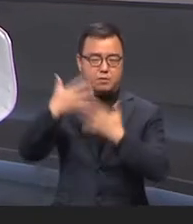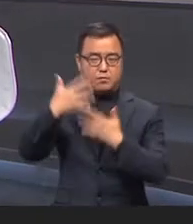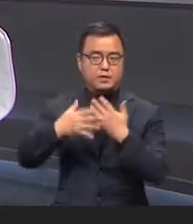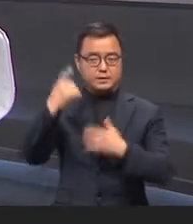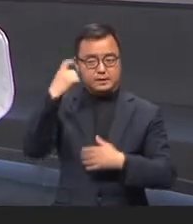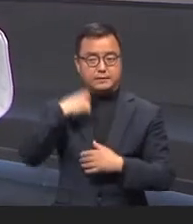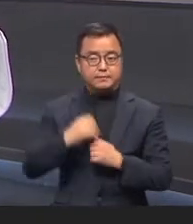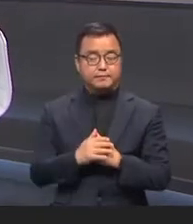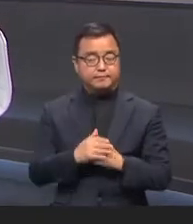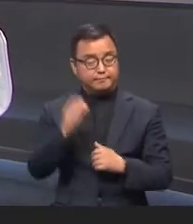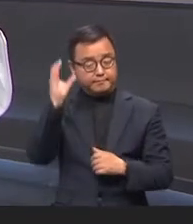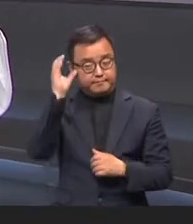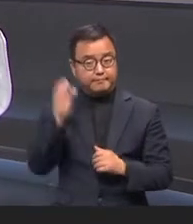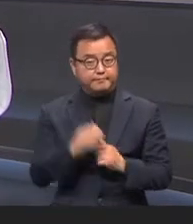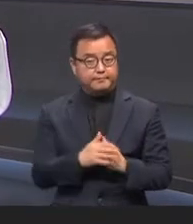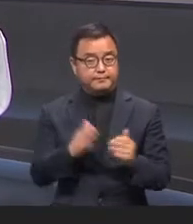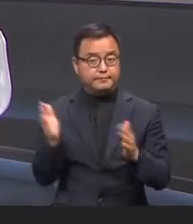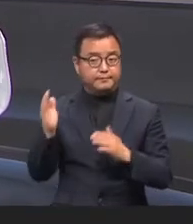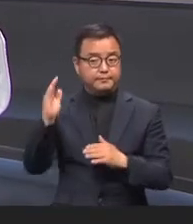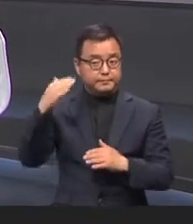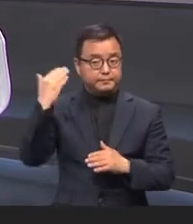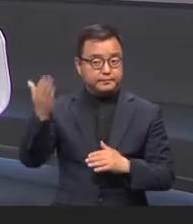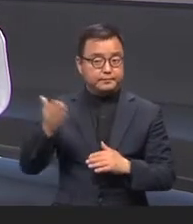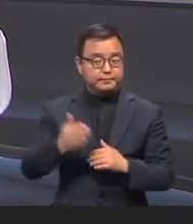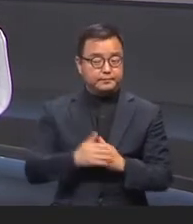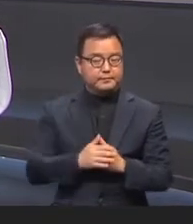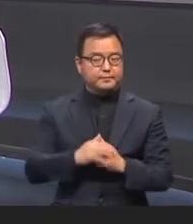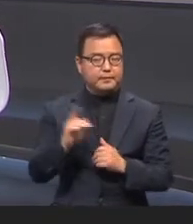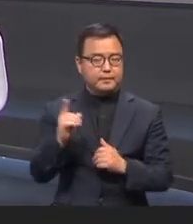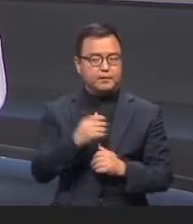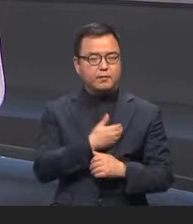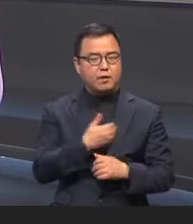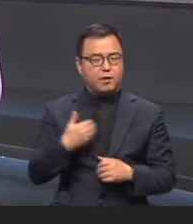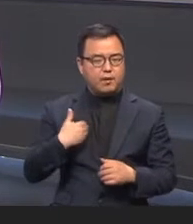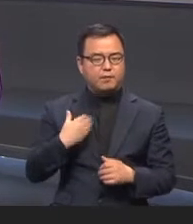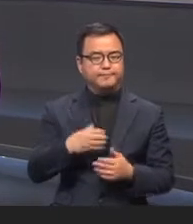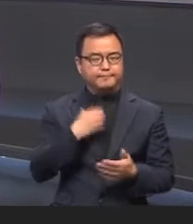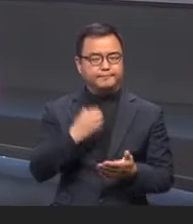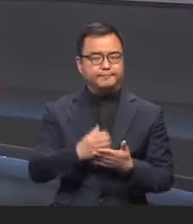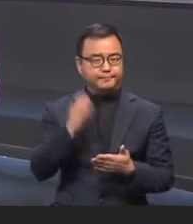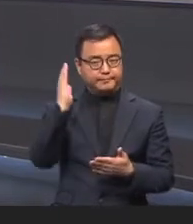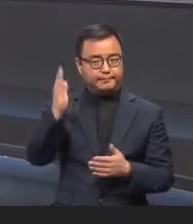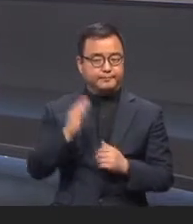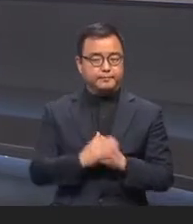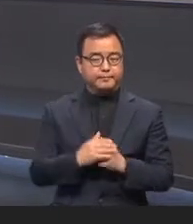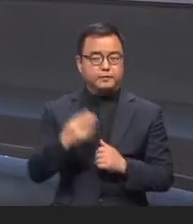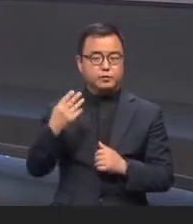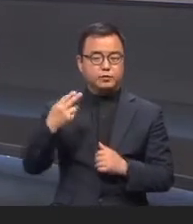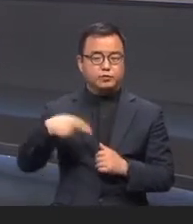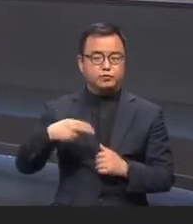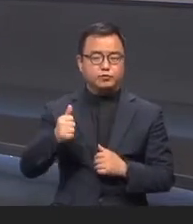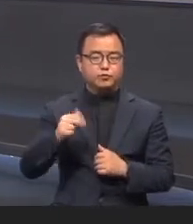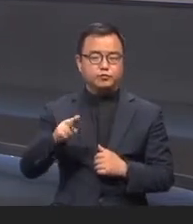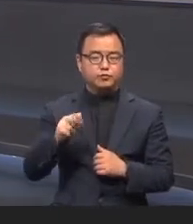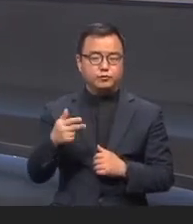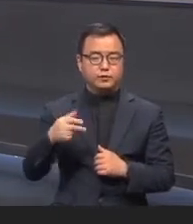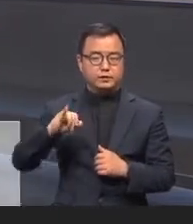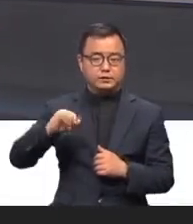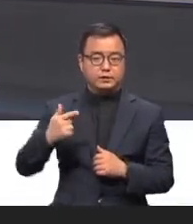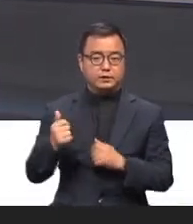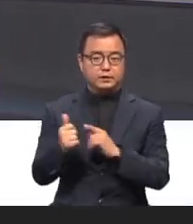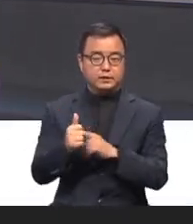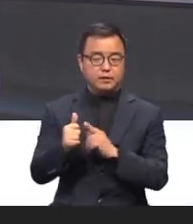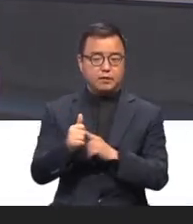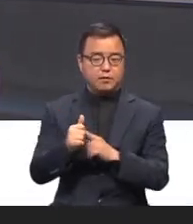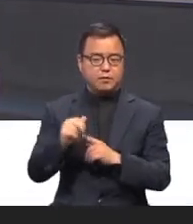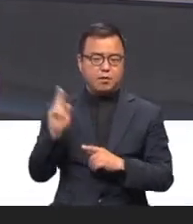네, 기대가 됩니다. 자, 다음 소식도요. 굉장히 벅차오르는 소식입니다. 류현진 선수가 정말 메이저리그에서 아주